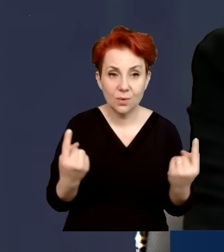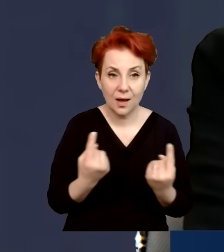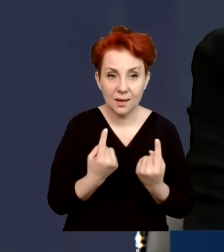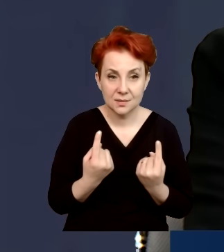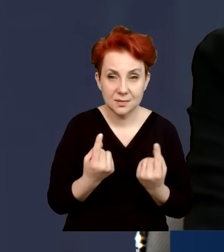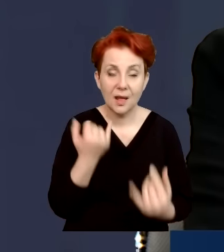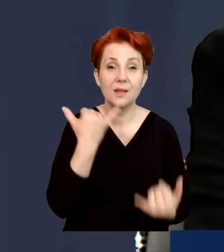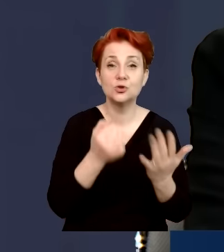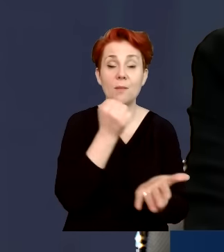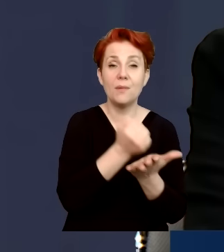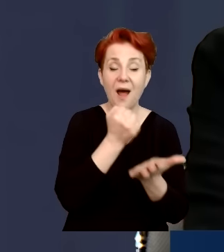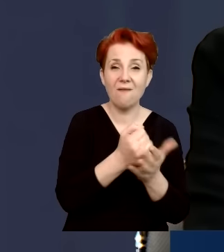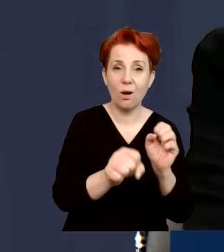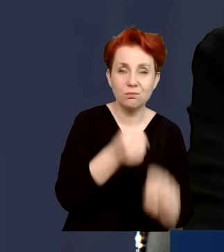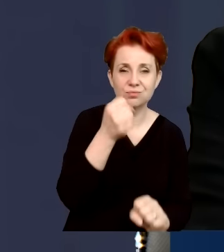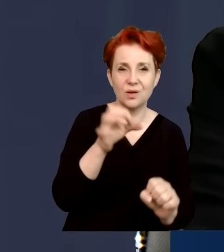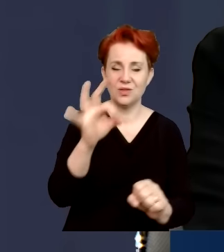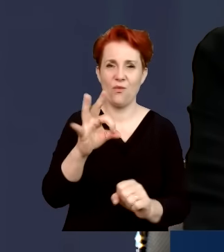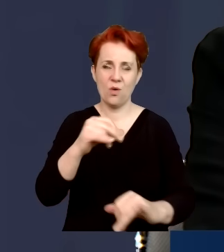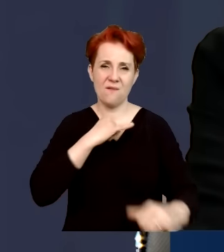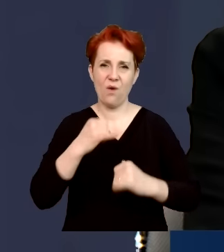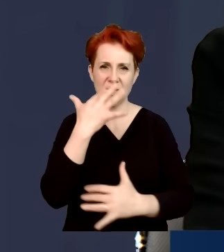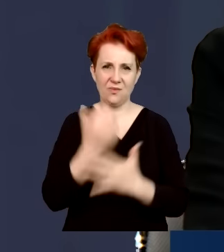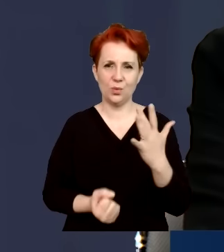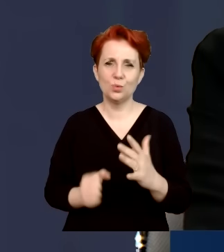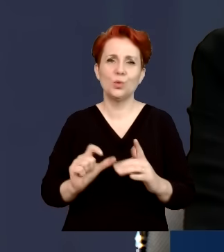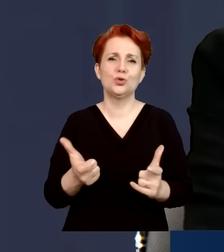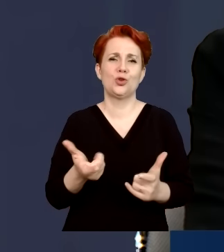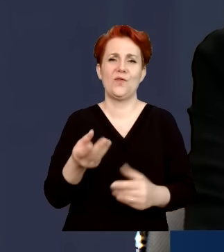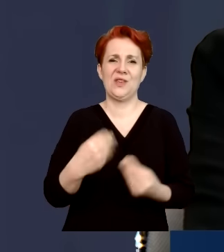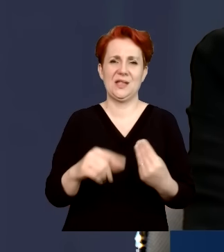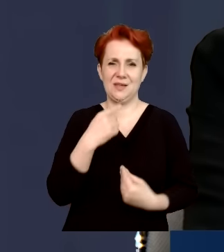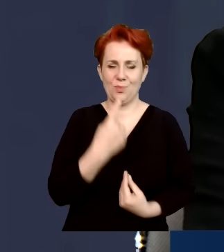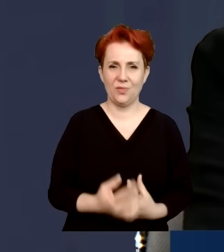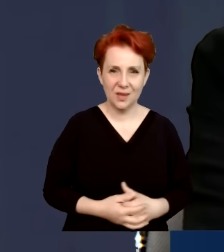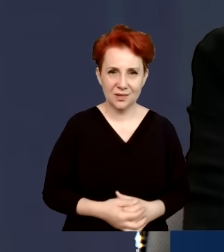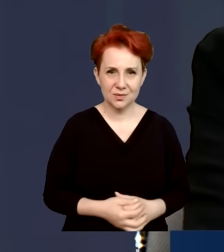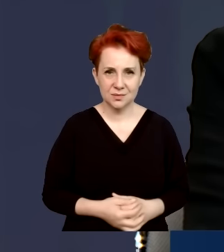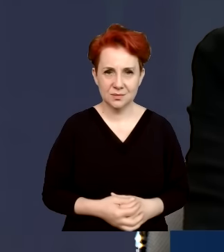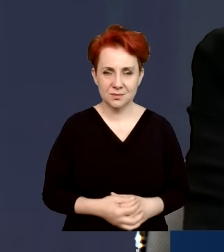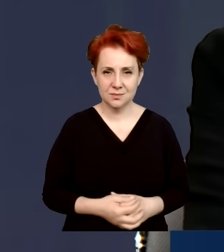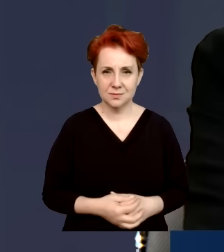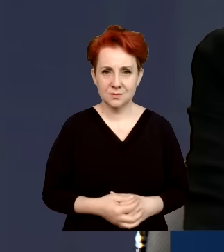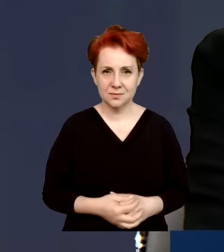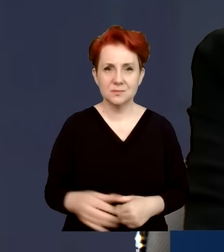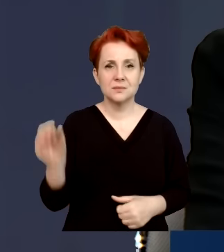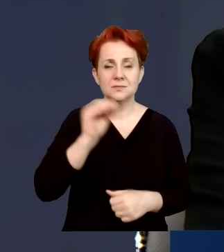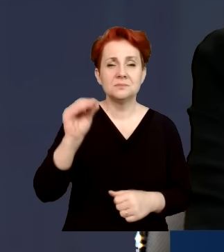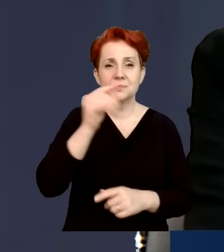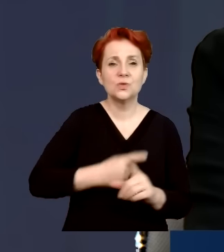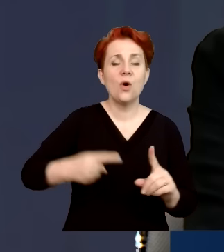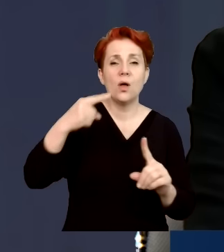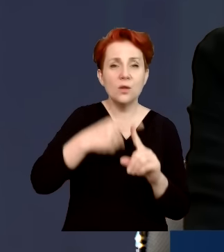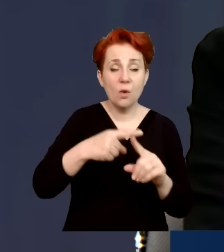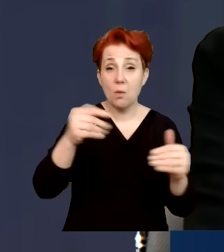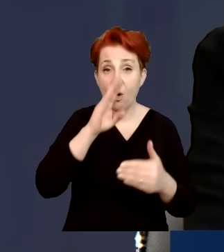jest prawo, nadużywana jest władza. No, co można na ten temat więcej powiedzieć? No, jeśli w tym zakresie jeszcze dodatkowo okaże się, że